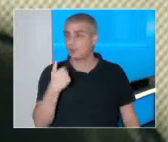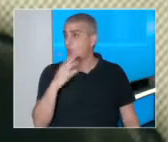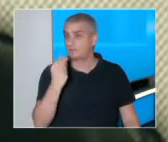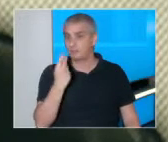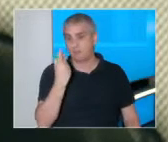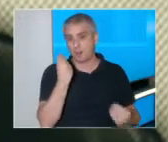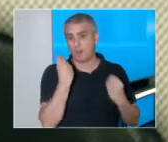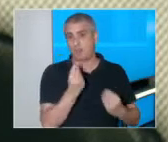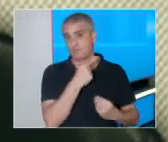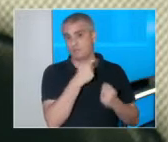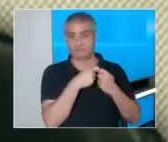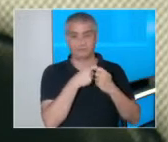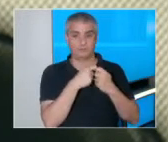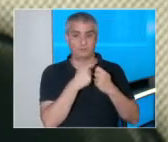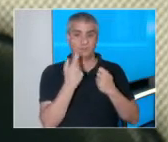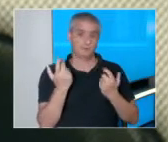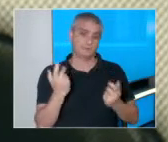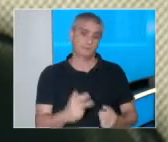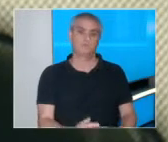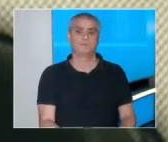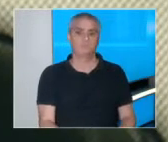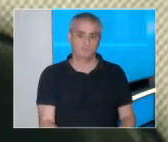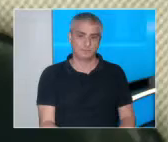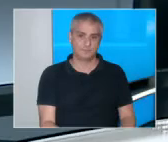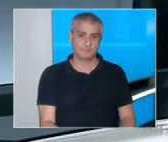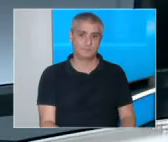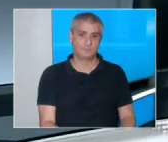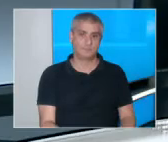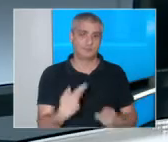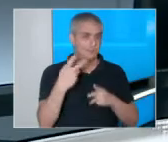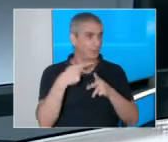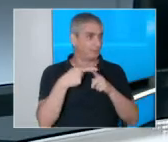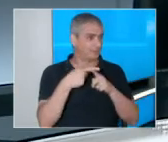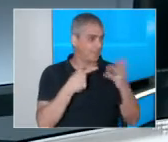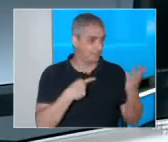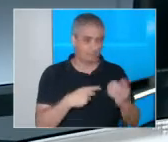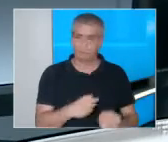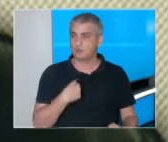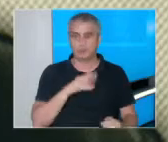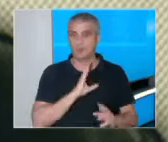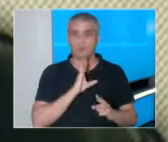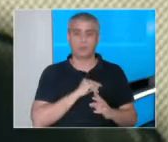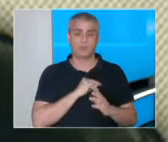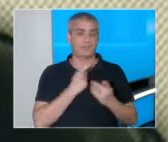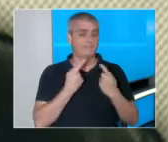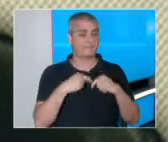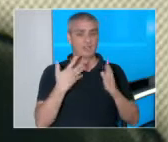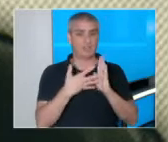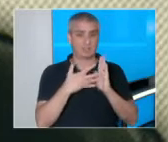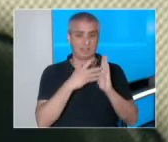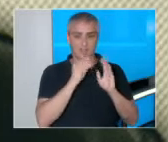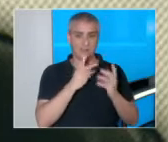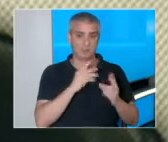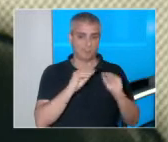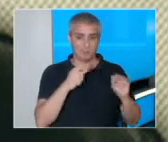הדברים לטובת המשותפת. א', תבין, אני לא יודע להגיד... בית חולים בסכנין. אני לא יודע להגיד... כל הדברים האלה. אני לא מוכן לקבל... יעצה ועדת חקירה בנושא המורים